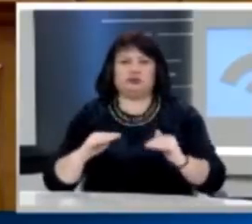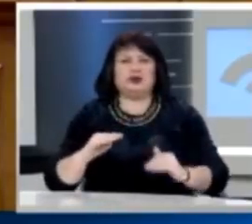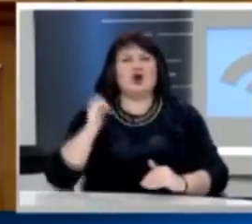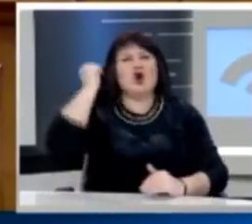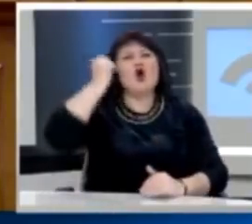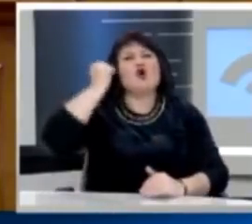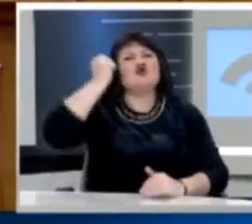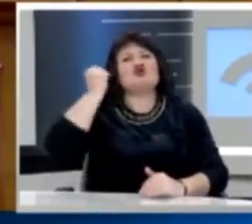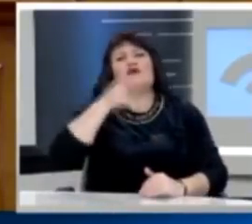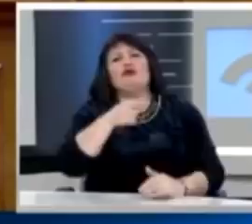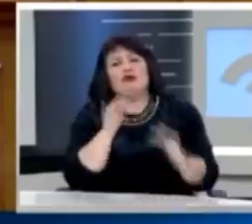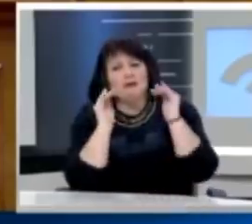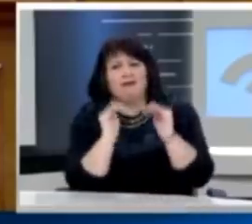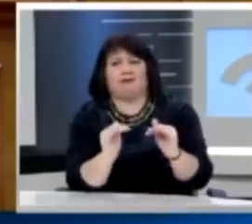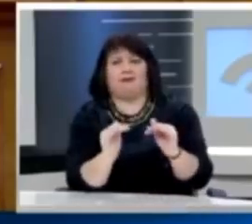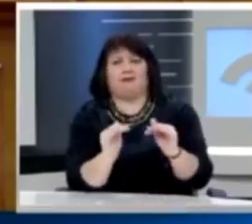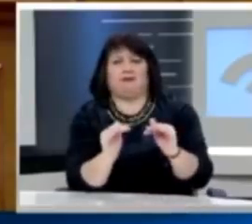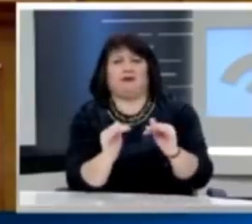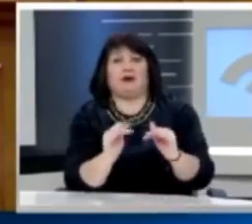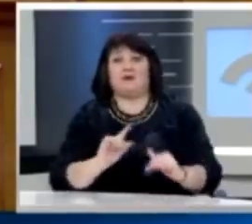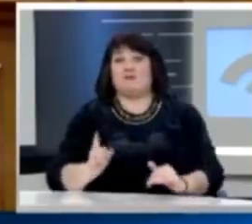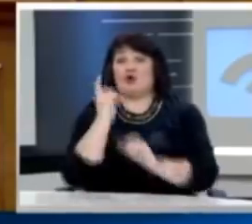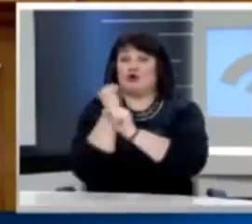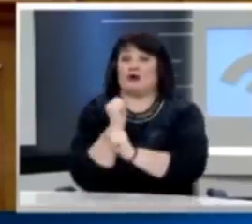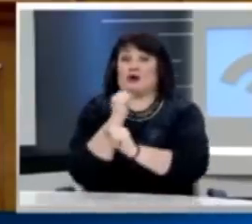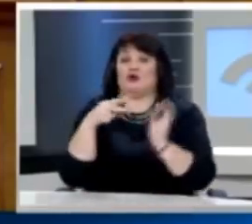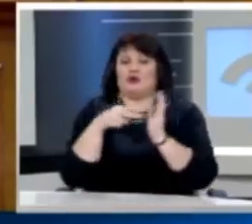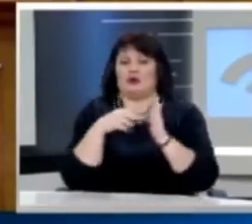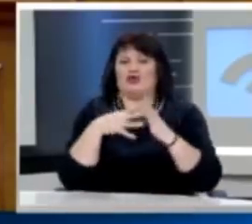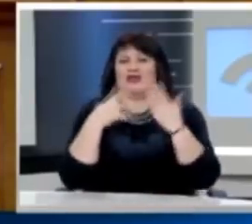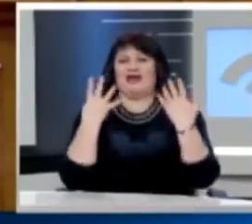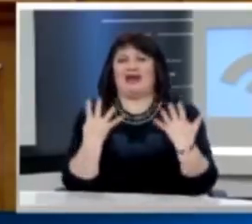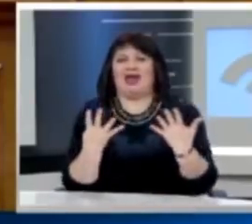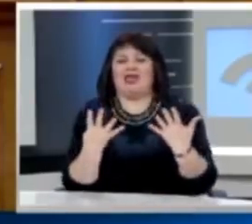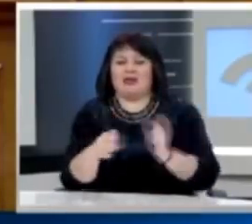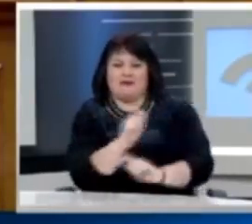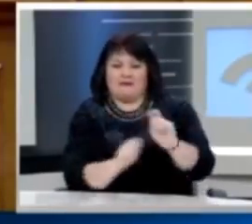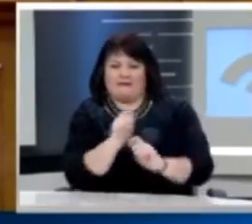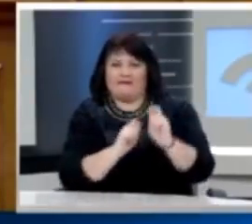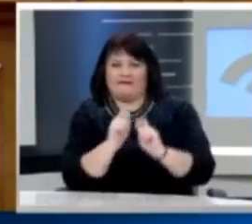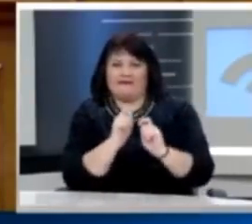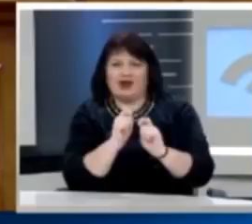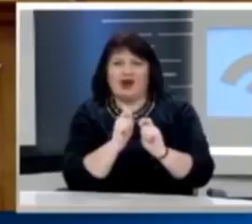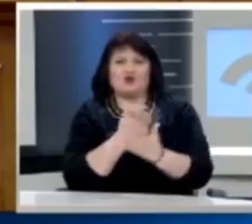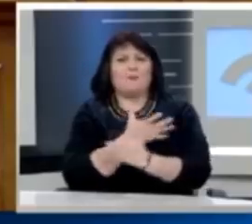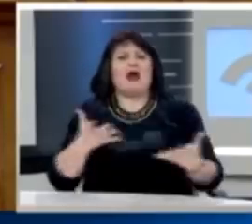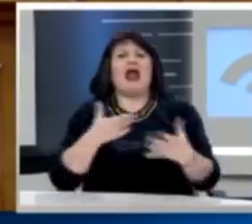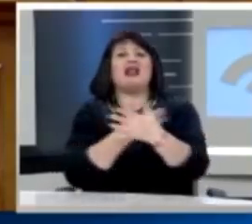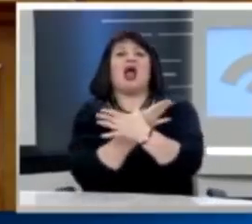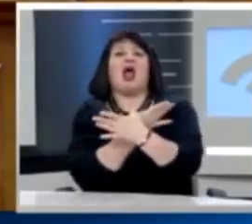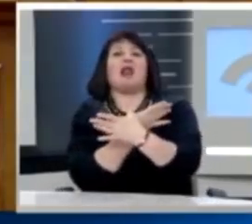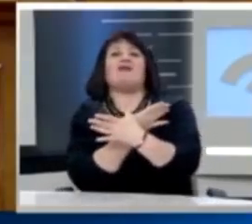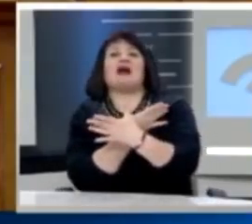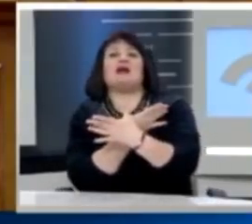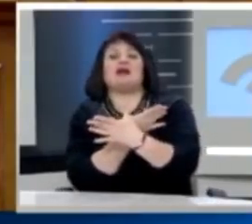σήμερα σπρώχνοντας τα πράγματα από 1η Γενάρη του 19 στη συγκρότηση της Μεγάλης Αλβανίας, που θα